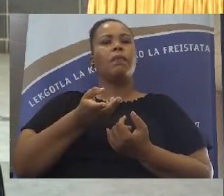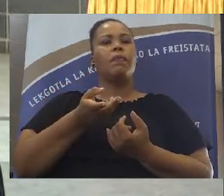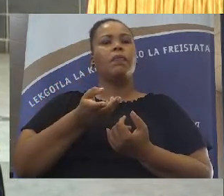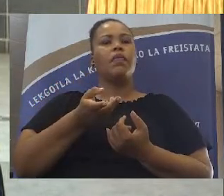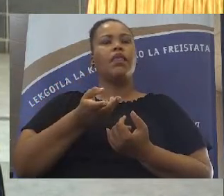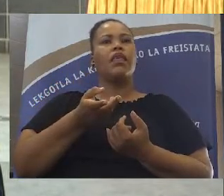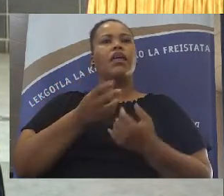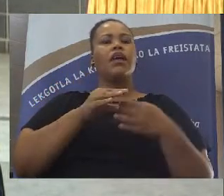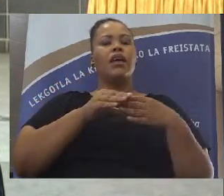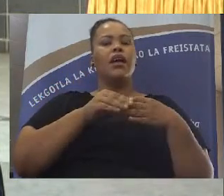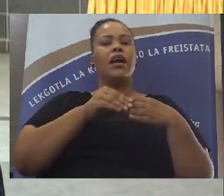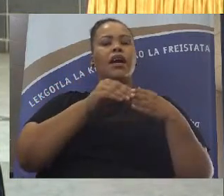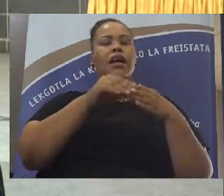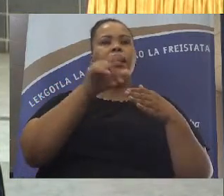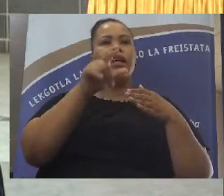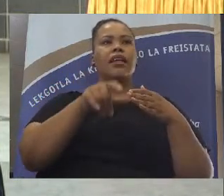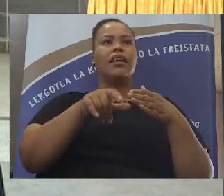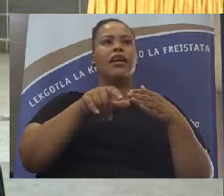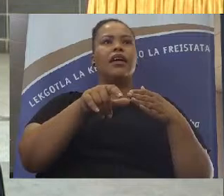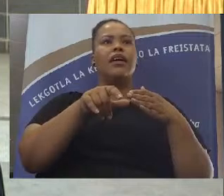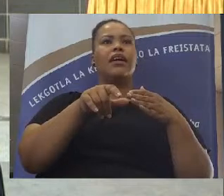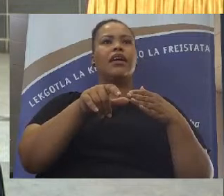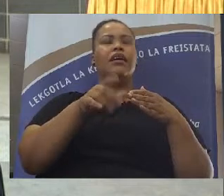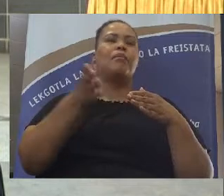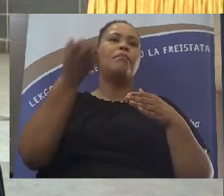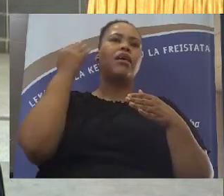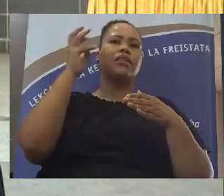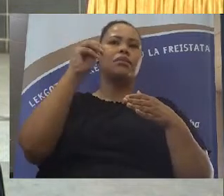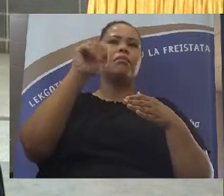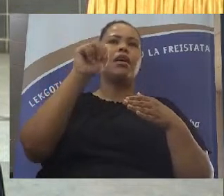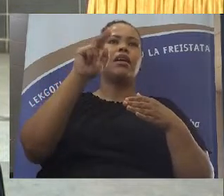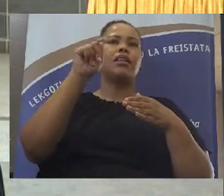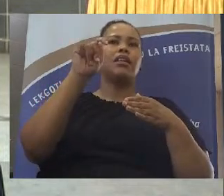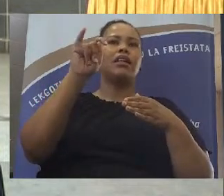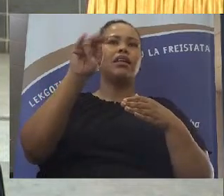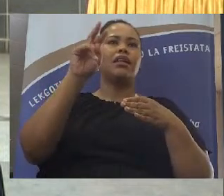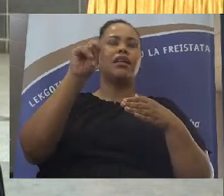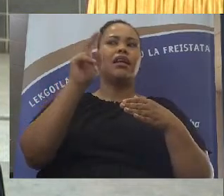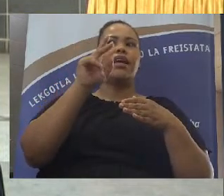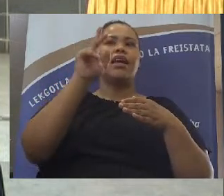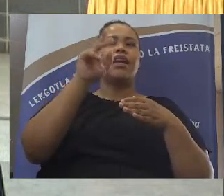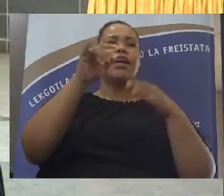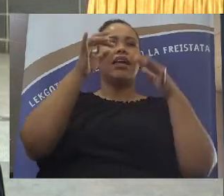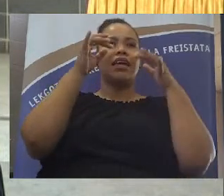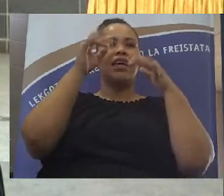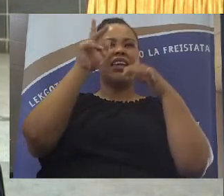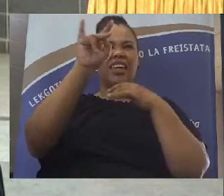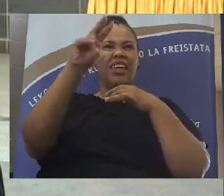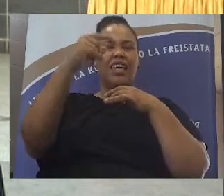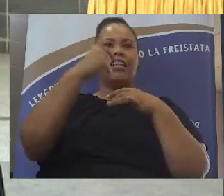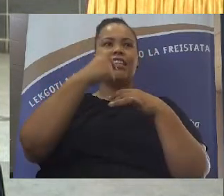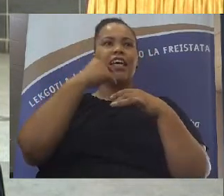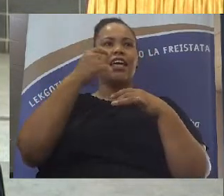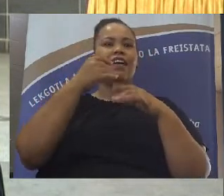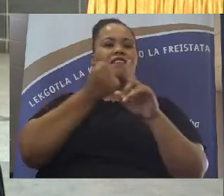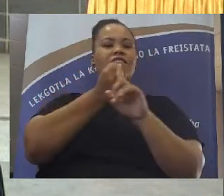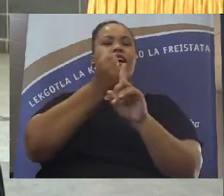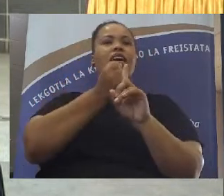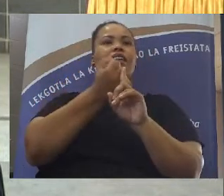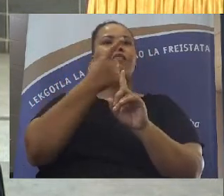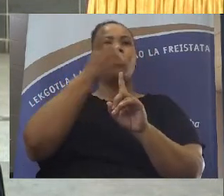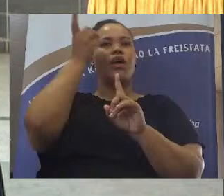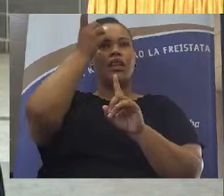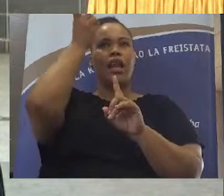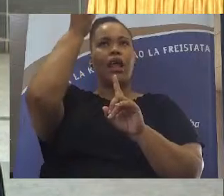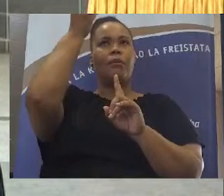ou leier, Martin Luther King het once gesê, hy veg vir 'n droom wat